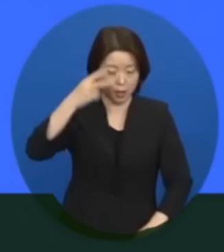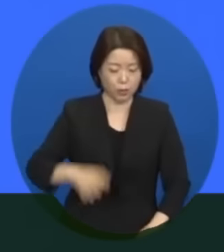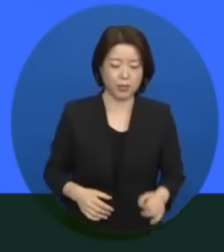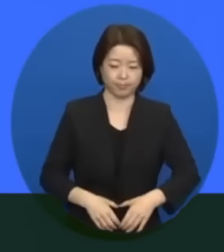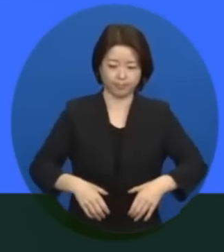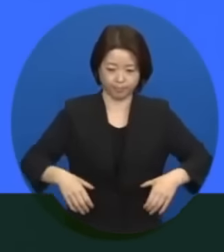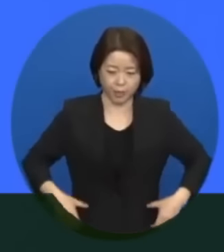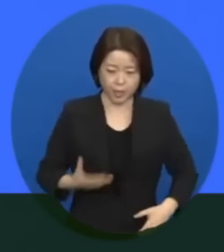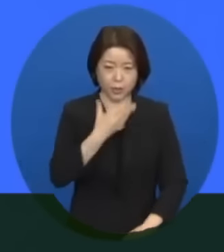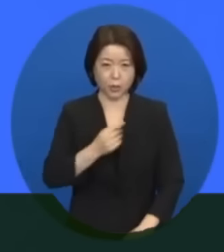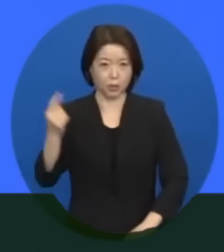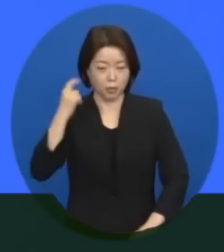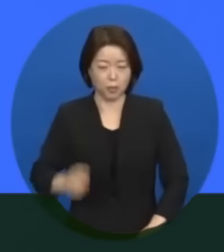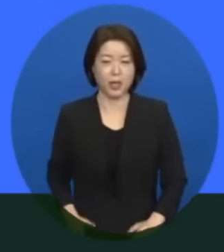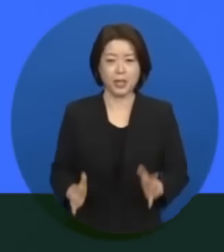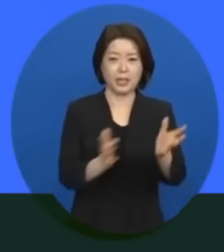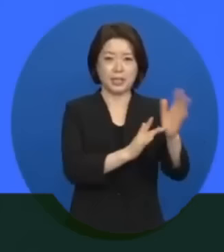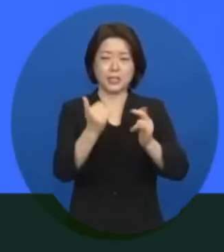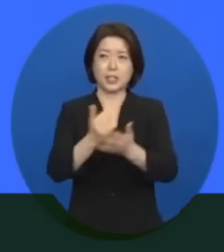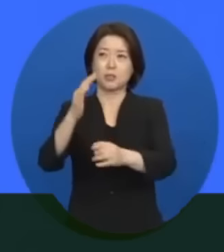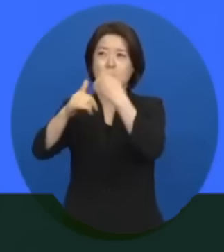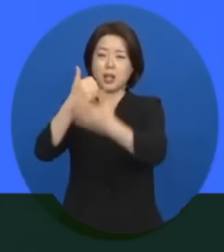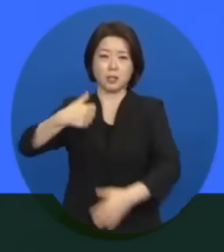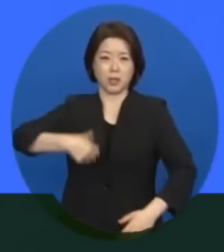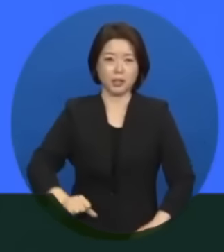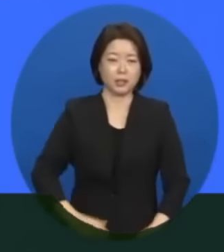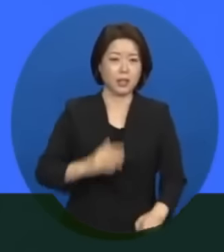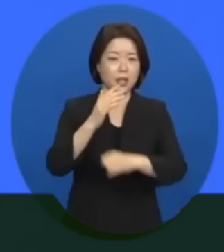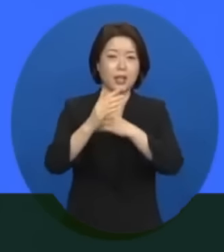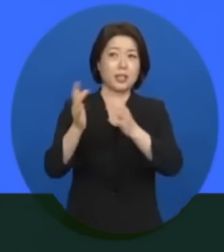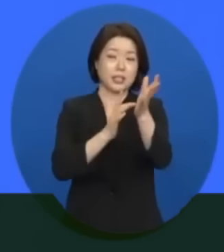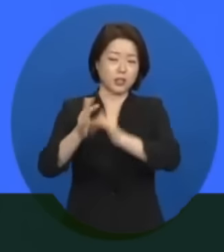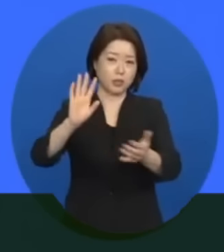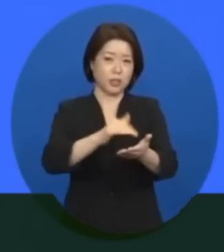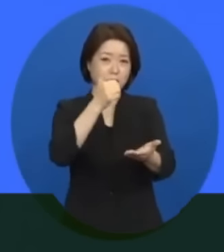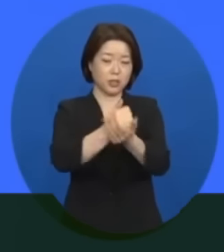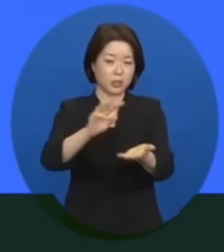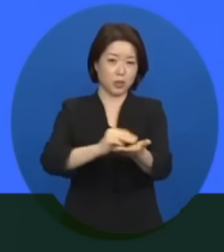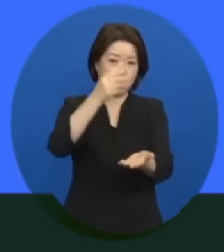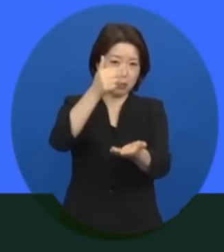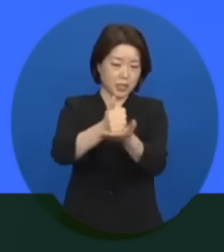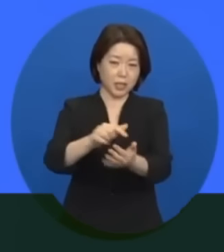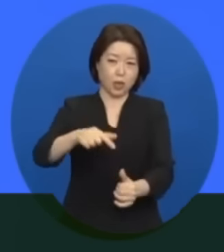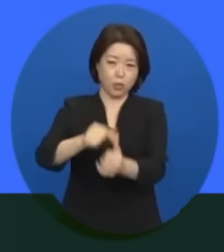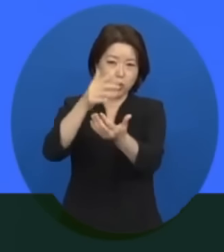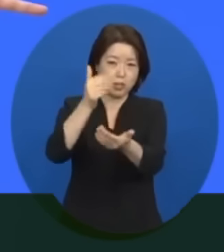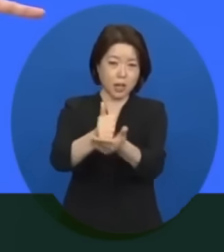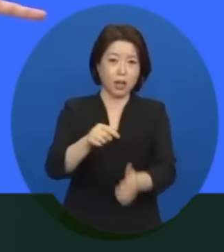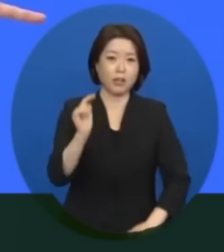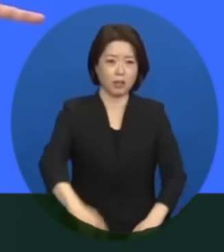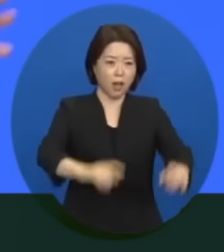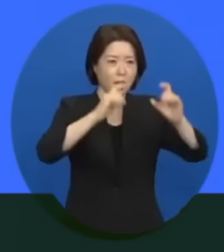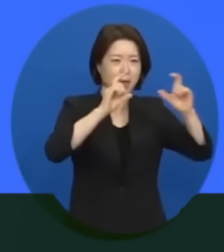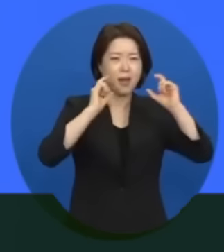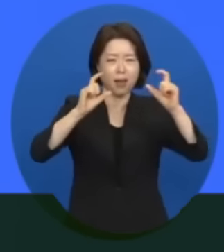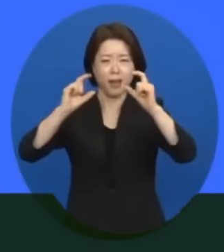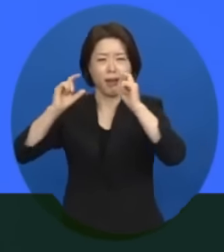복음을 예수는 하나님의 아들이시다 예수는 그리스도시다 메시아다 구원자라는 것을